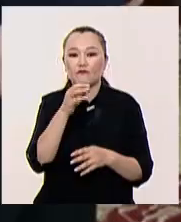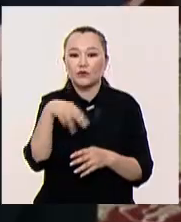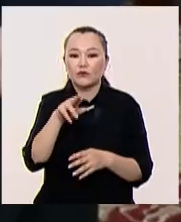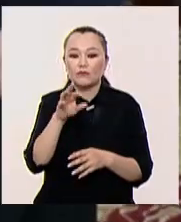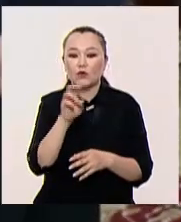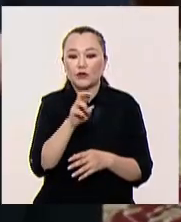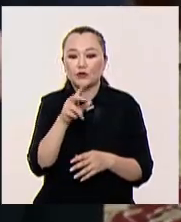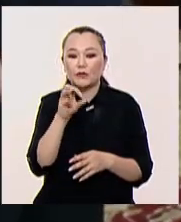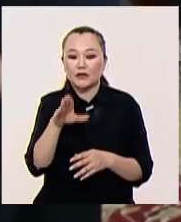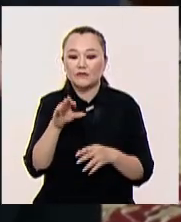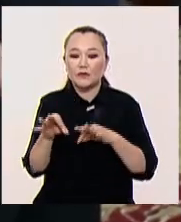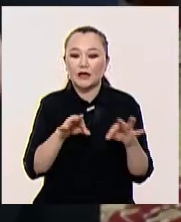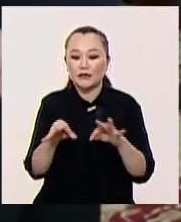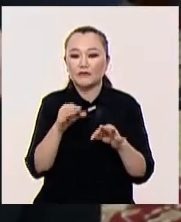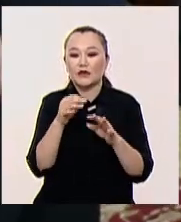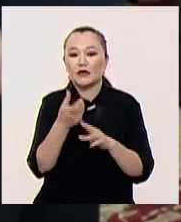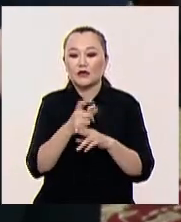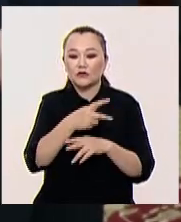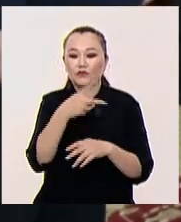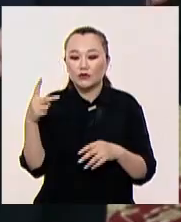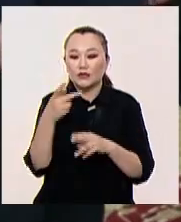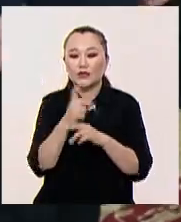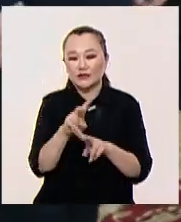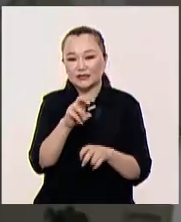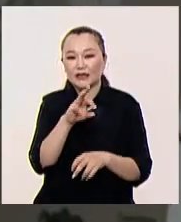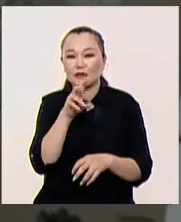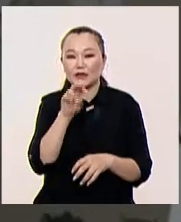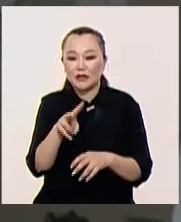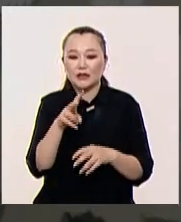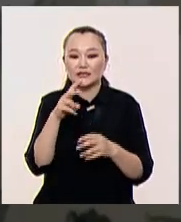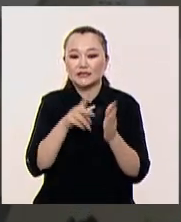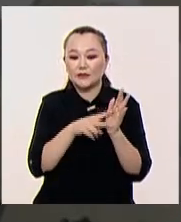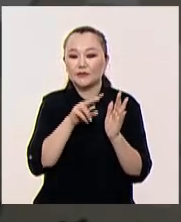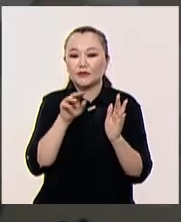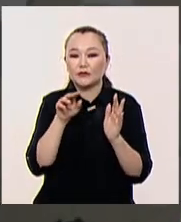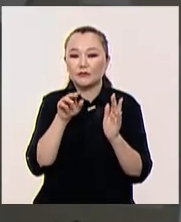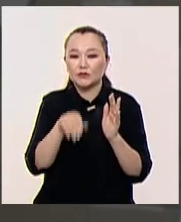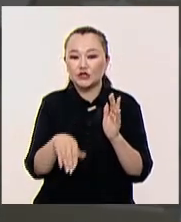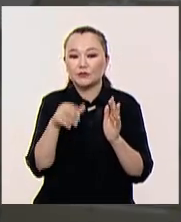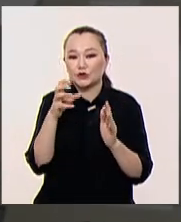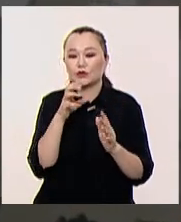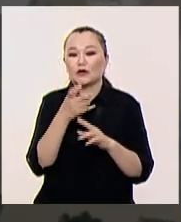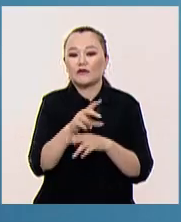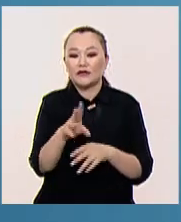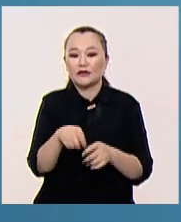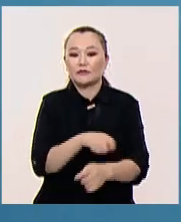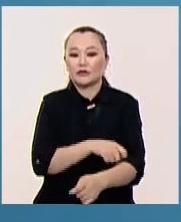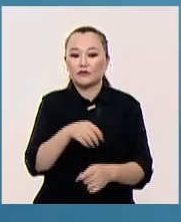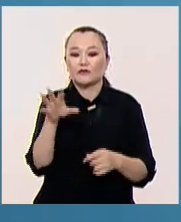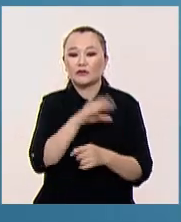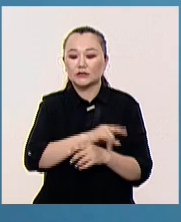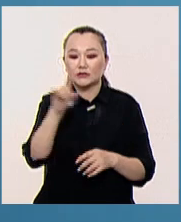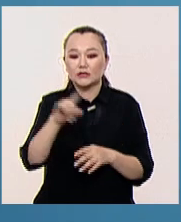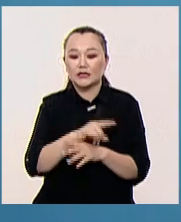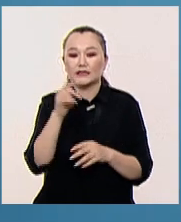Утимуратова. По проекту общая площадь двухэтажного терминала составит 7,5 тысяч квадратных метров. Предусмотрен витражный фасад из